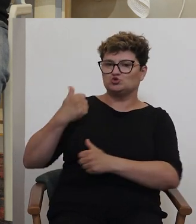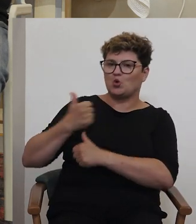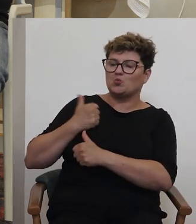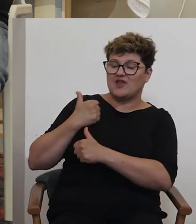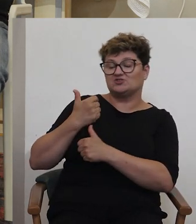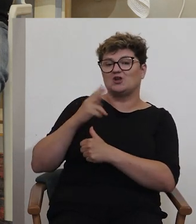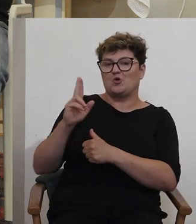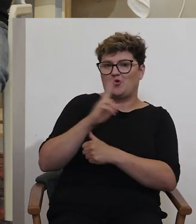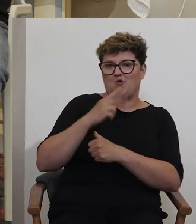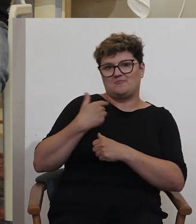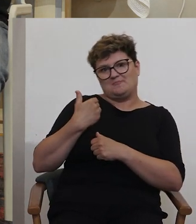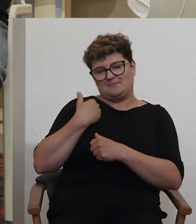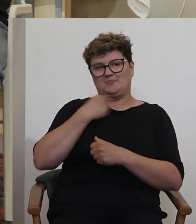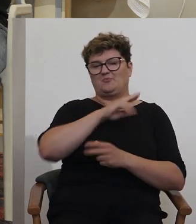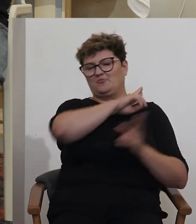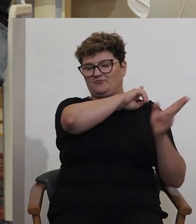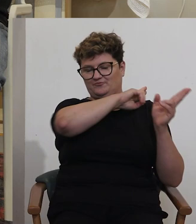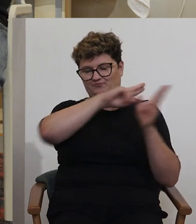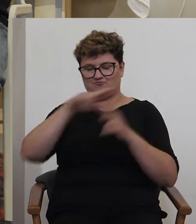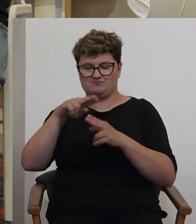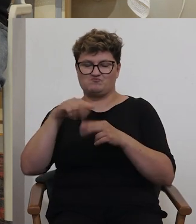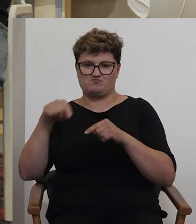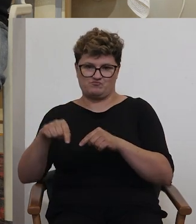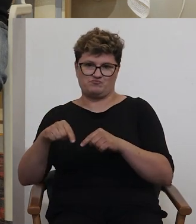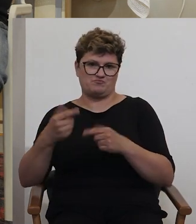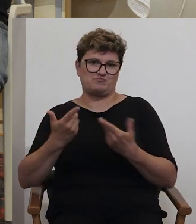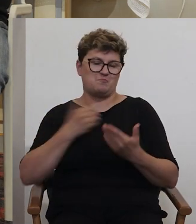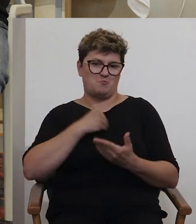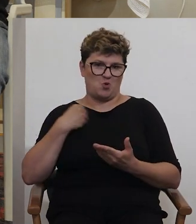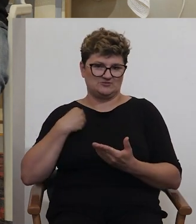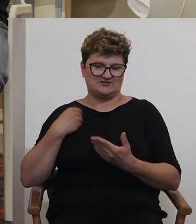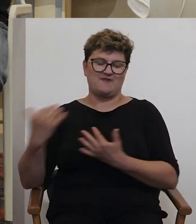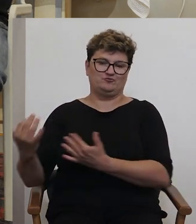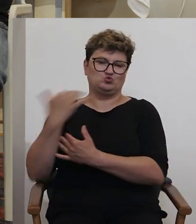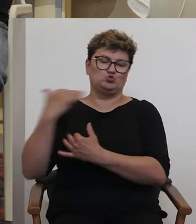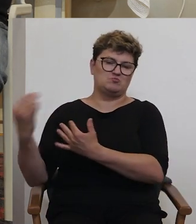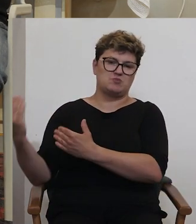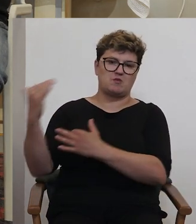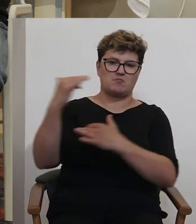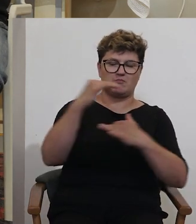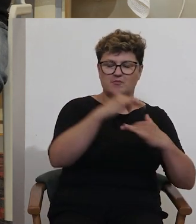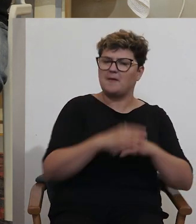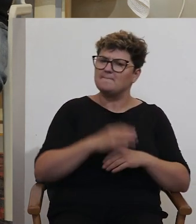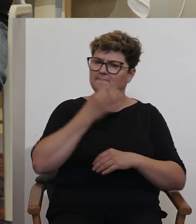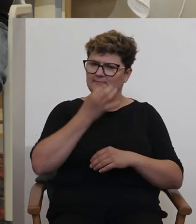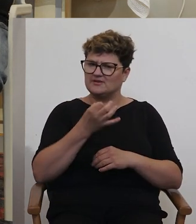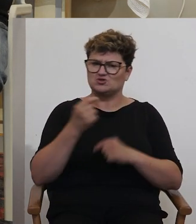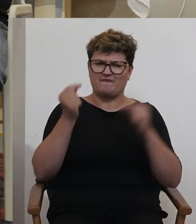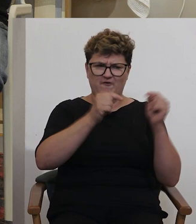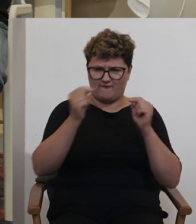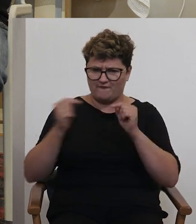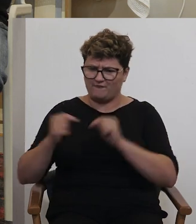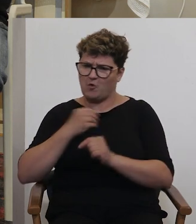walczyli, przyszli do Polski z frontem wschodnim. Czy takich dyskusji w Polsce wciąż toczy się dużo i jaka jest istota tego